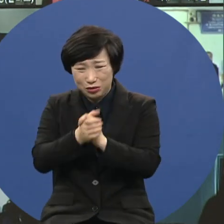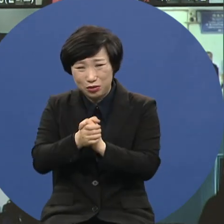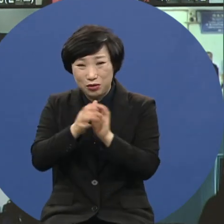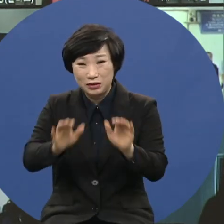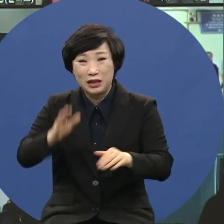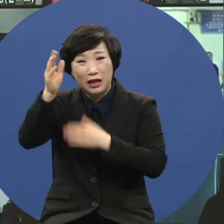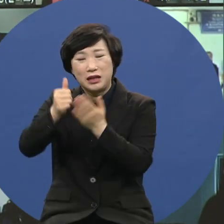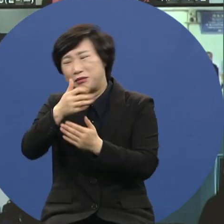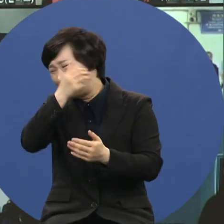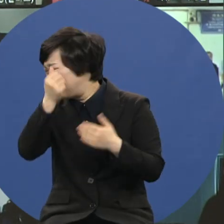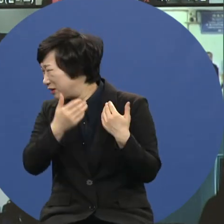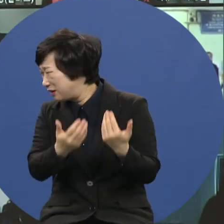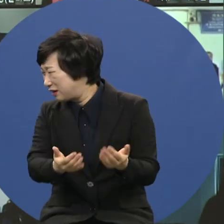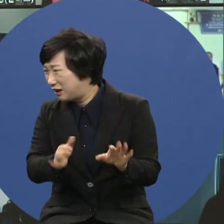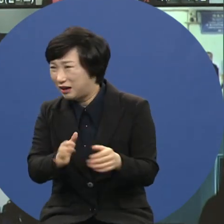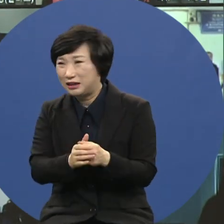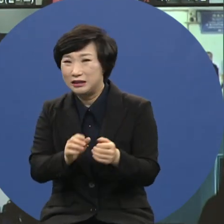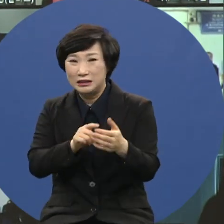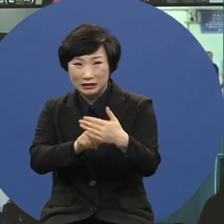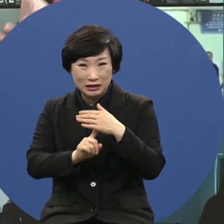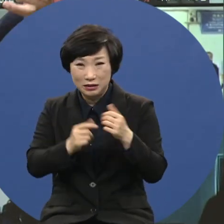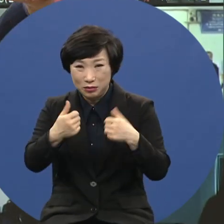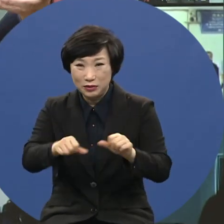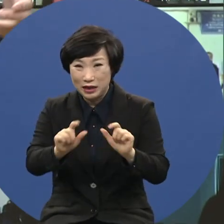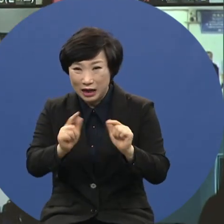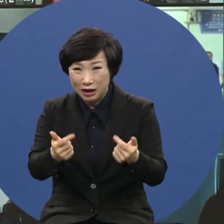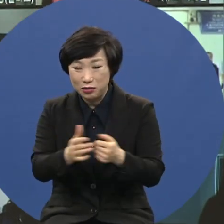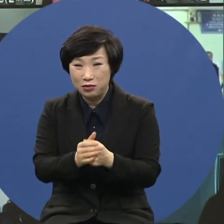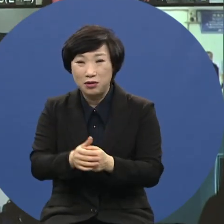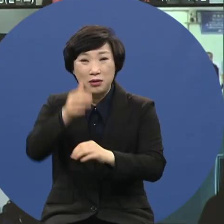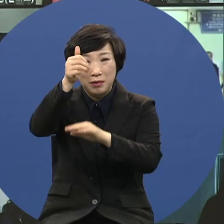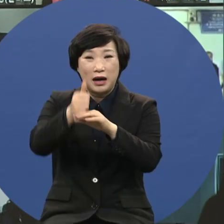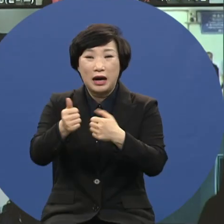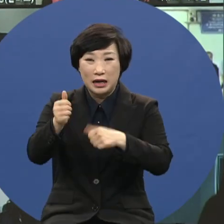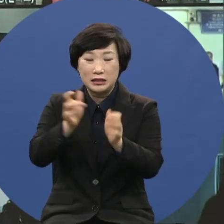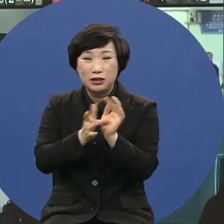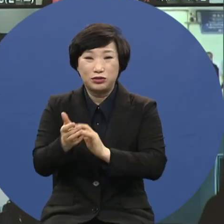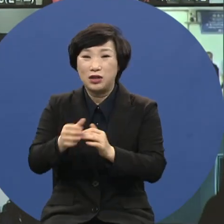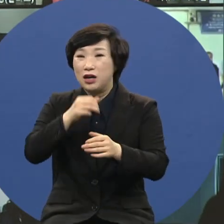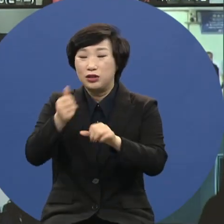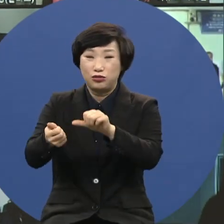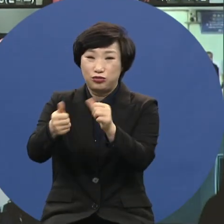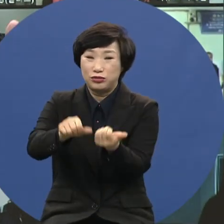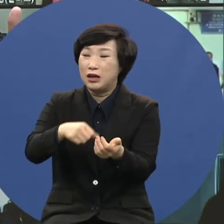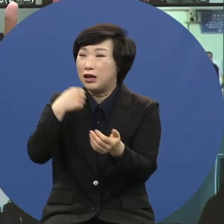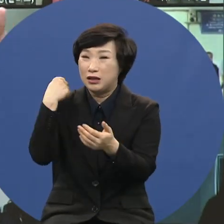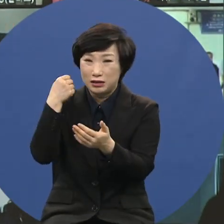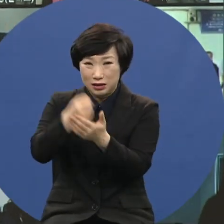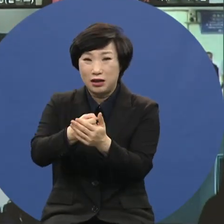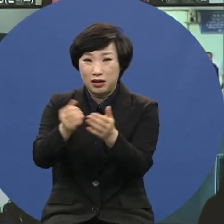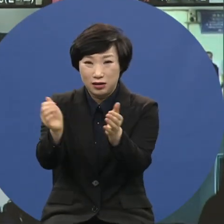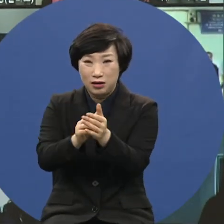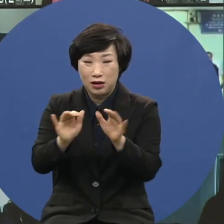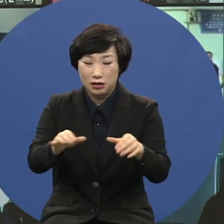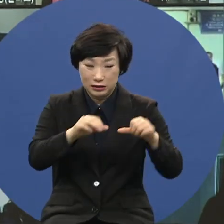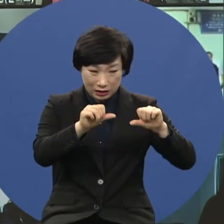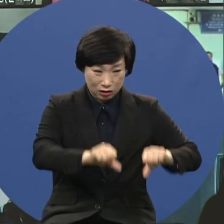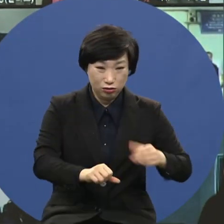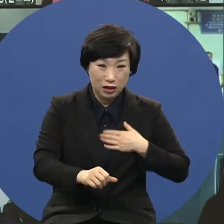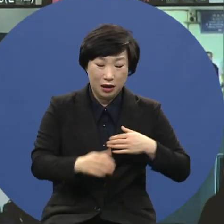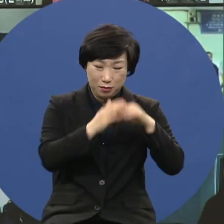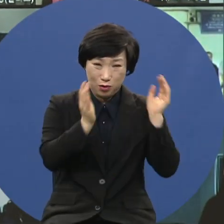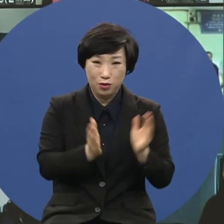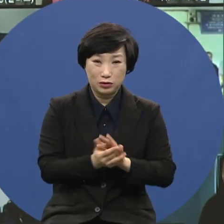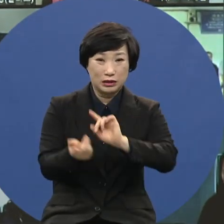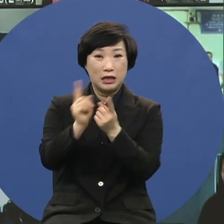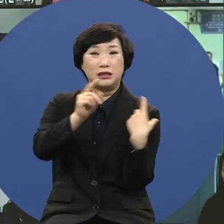굽히지 않고 그의 아들을 죽여서 내 저주를 담당하고 지옥의 저주까지 다 해결해 주시고